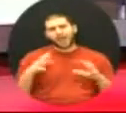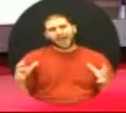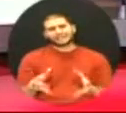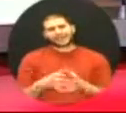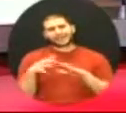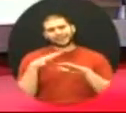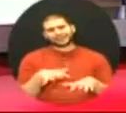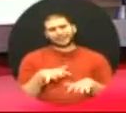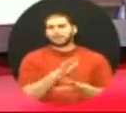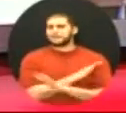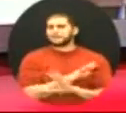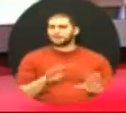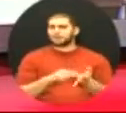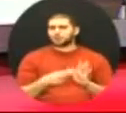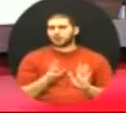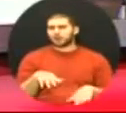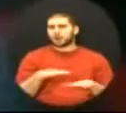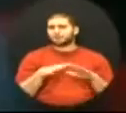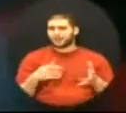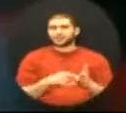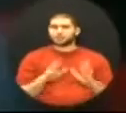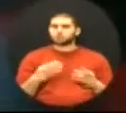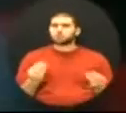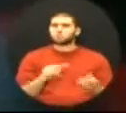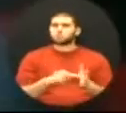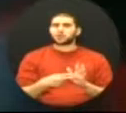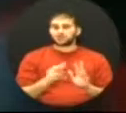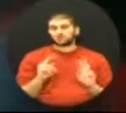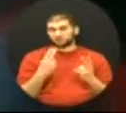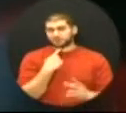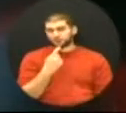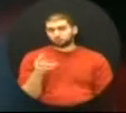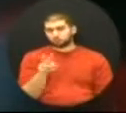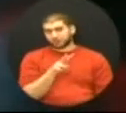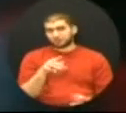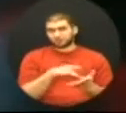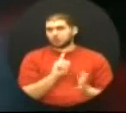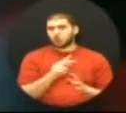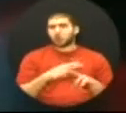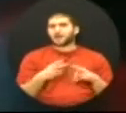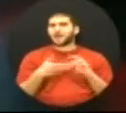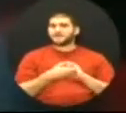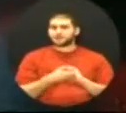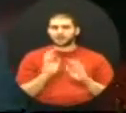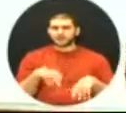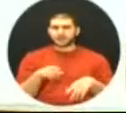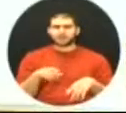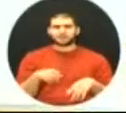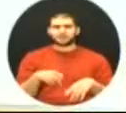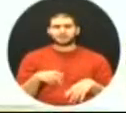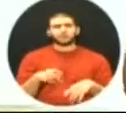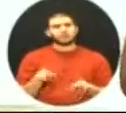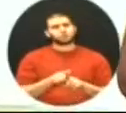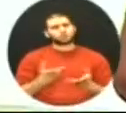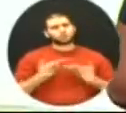המונים הזאת, בלי פוליטיקאים על הבמה. כי יש משהו בפוליטיקאים, ושוב, למרות שהשניים שיושבים פה הם לא רק חברים, אלא גם מסמנים באליי ערכים